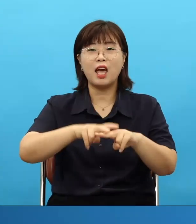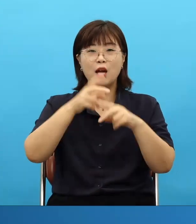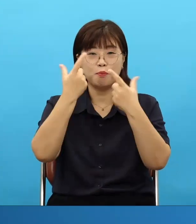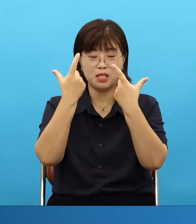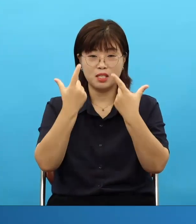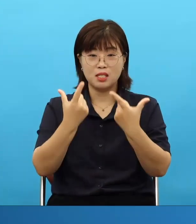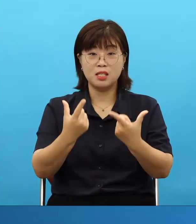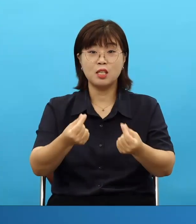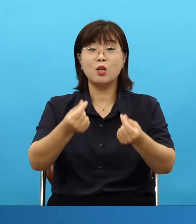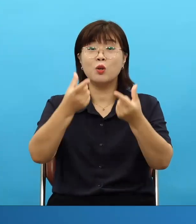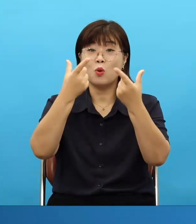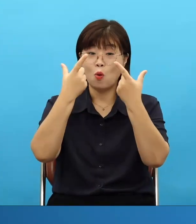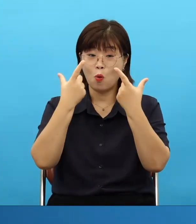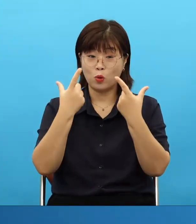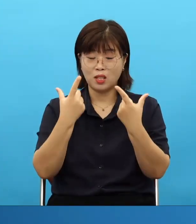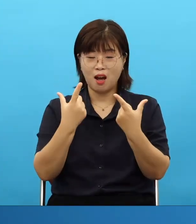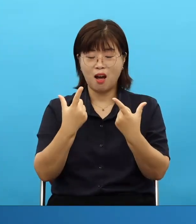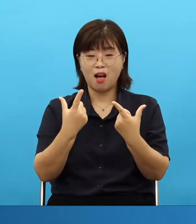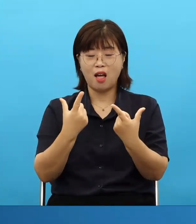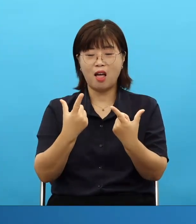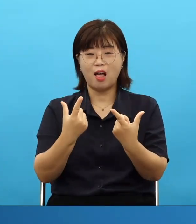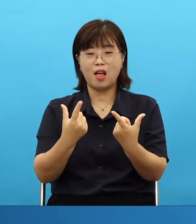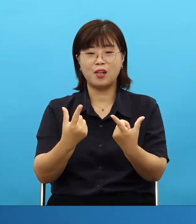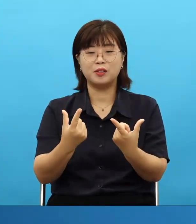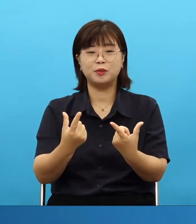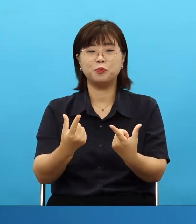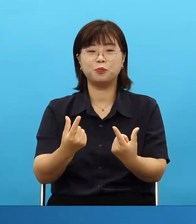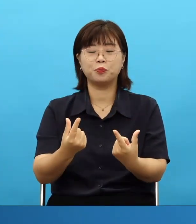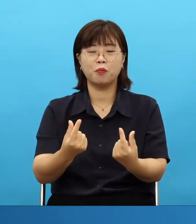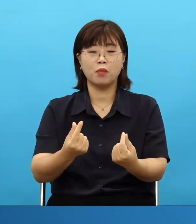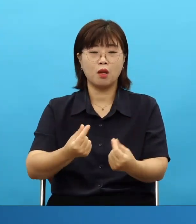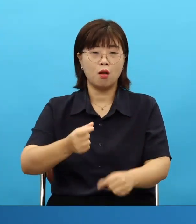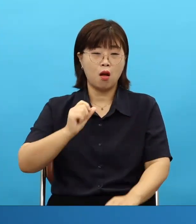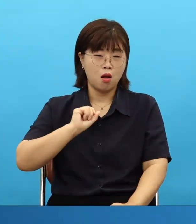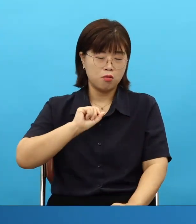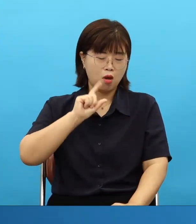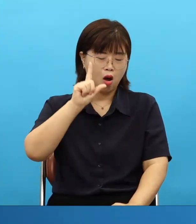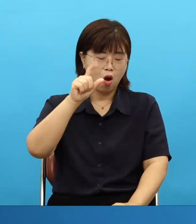널리 울려 퍼지는 생명의 말씀